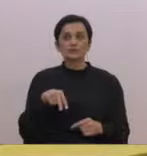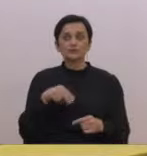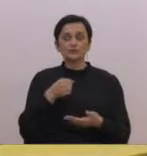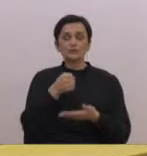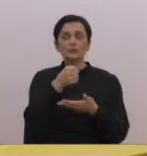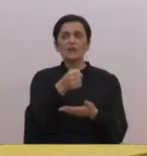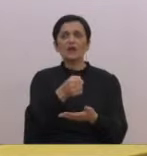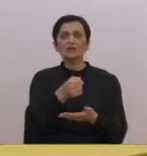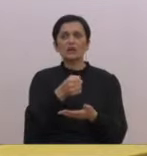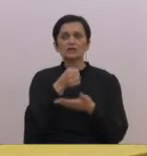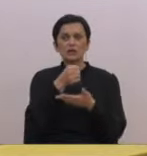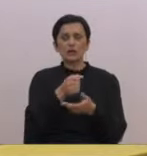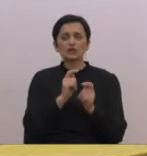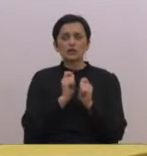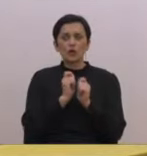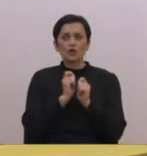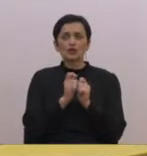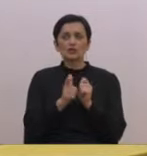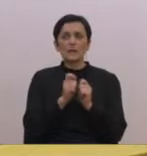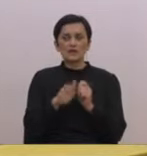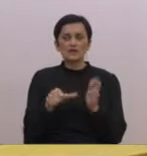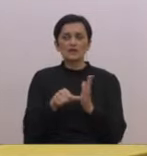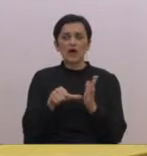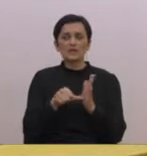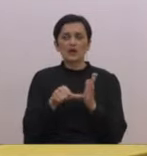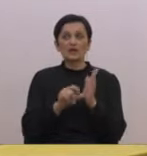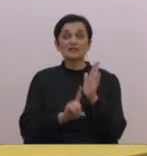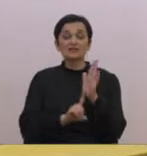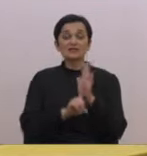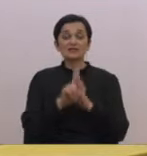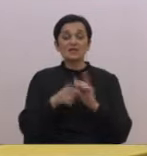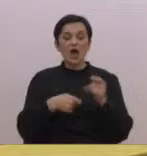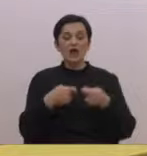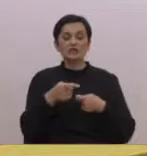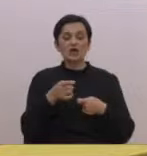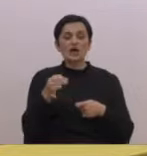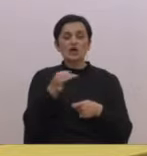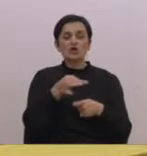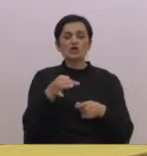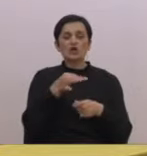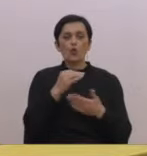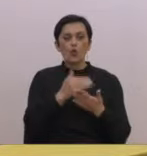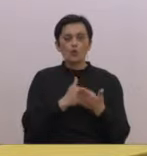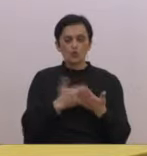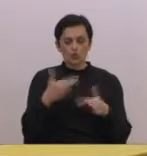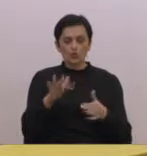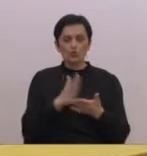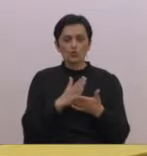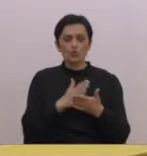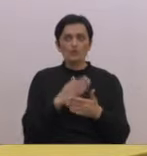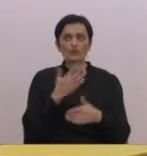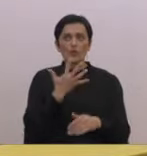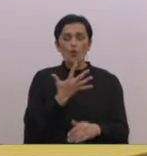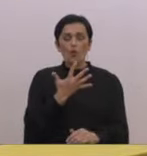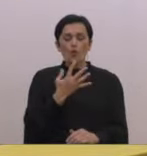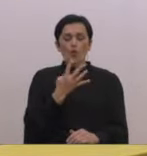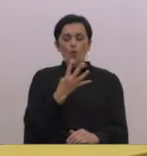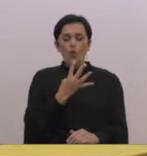გრანტებს საგრანტო დაფინანსებით დავეხმარებით სტარტაპებს. ეს რეგიონული პროგრამა უკვე არსებობდა 51 სტარტაპი